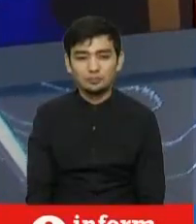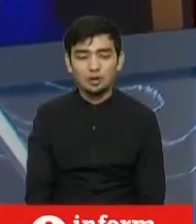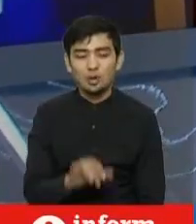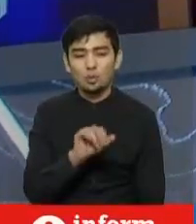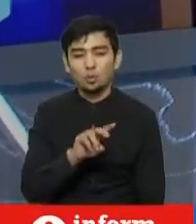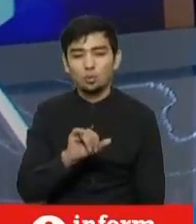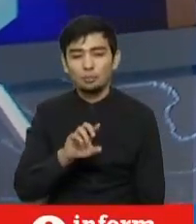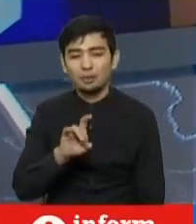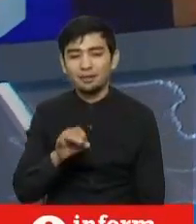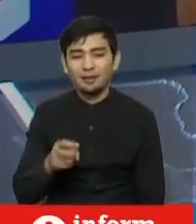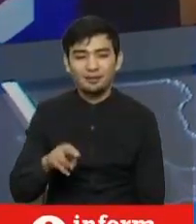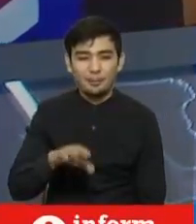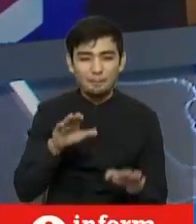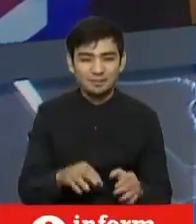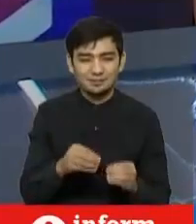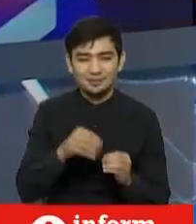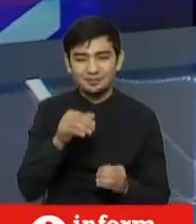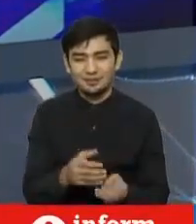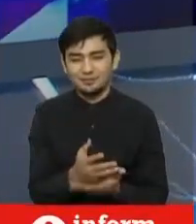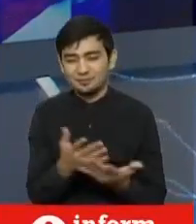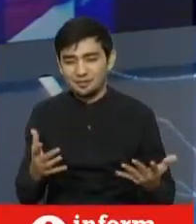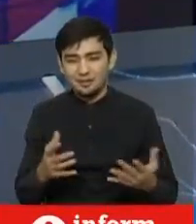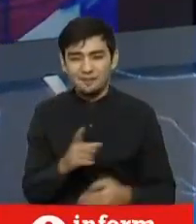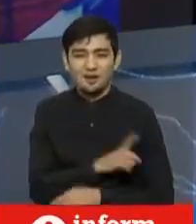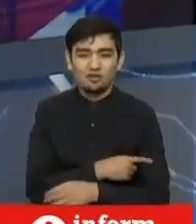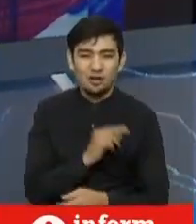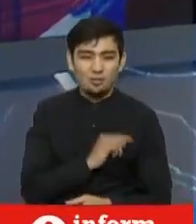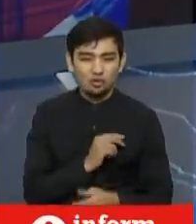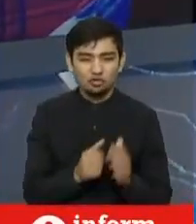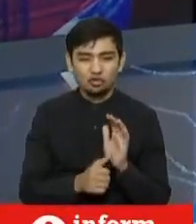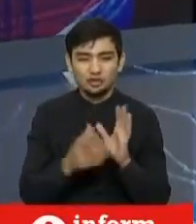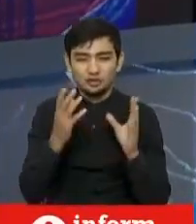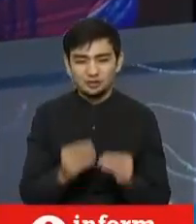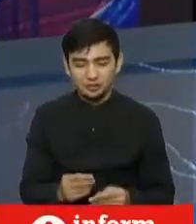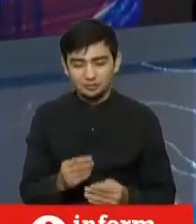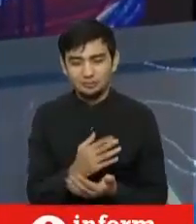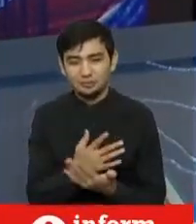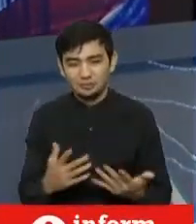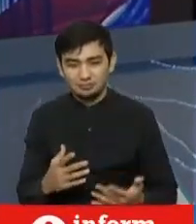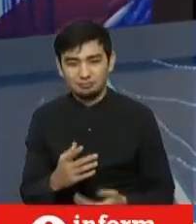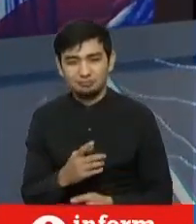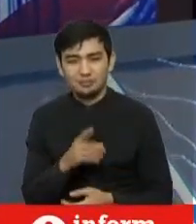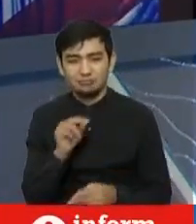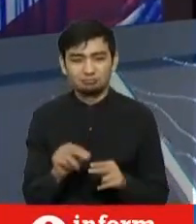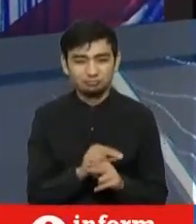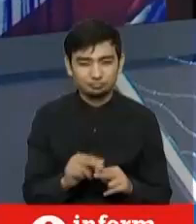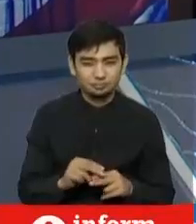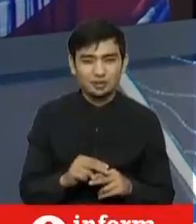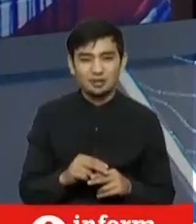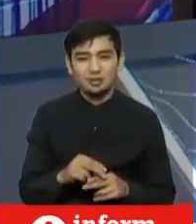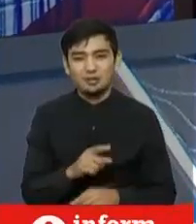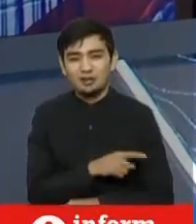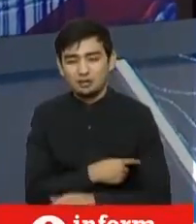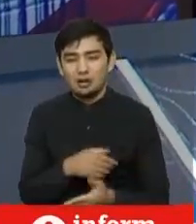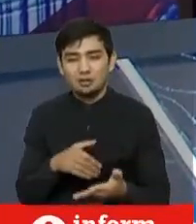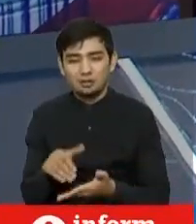Ұлыбританияда кіші санаттағы 10 мыңдаған медицина маманы 6 күндік ереуіл жариялады. Ақылаттылар науқастарға ем-дом көрсетуден бас